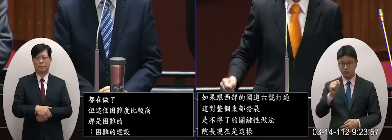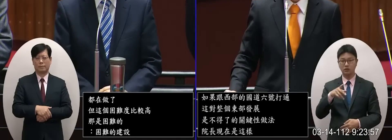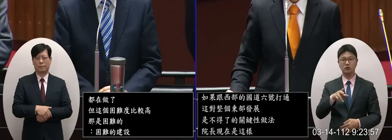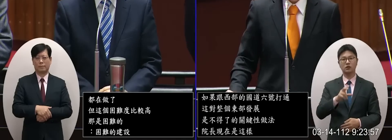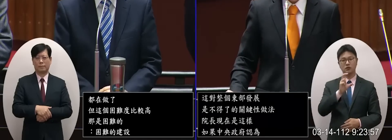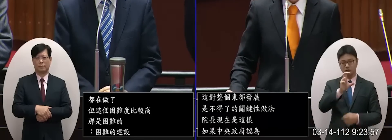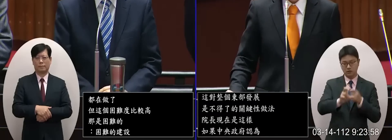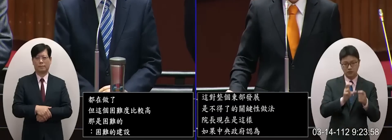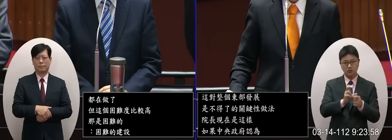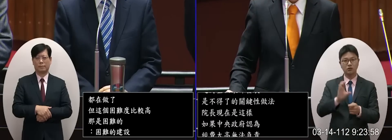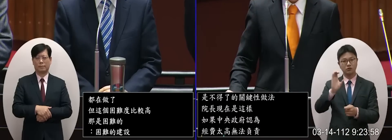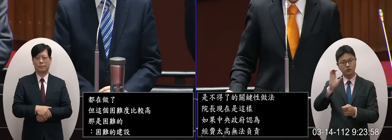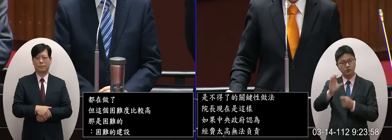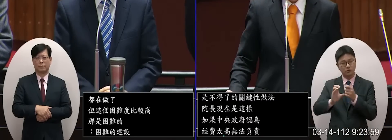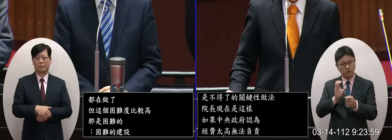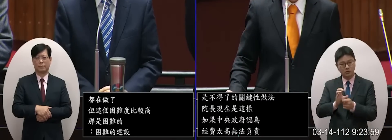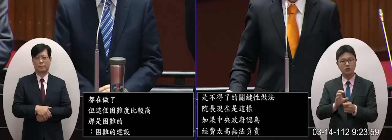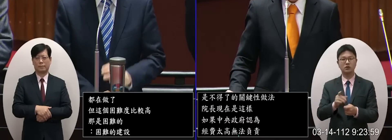70年、90年过路费，